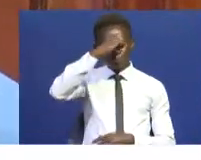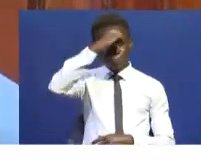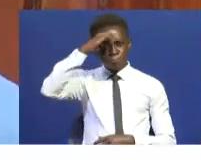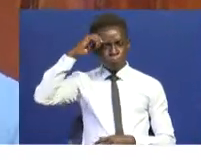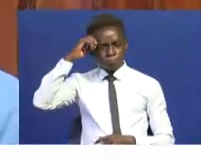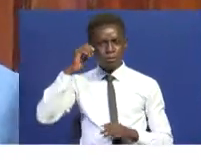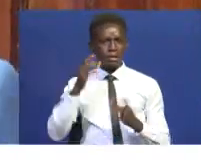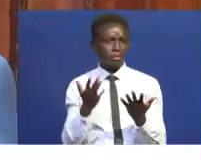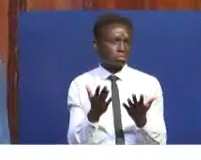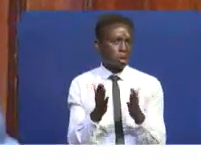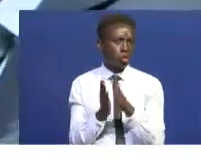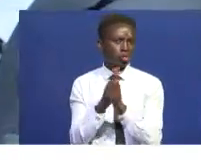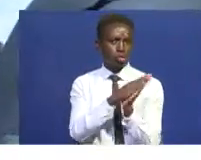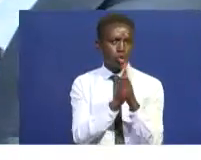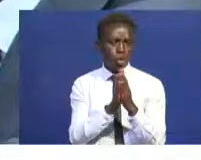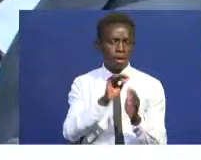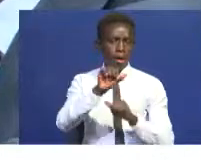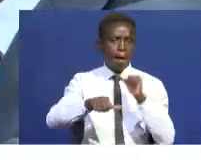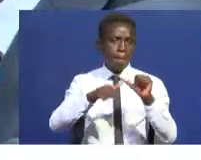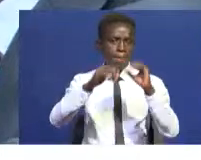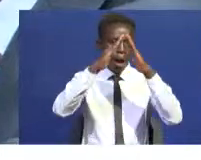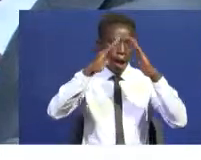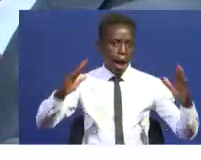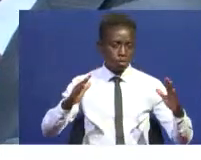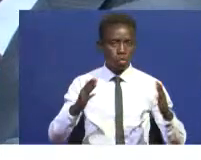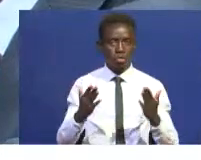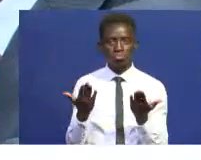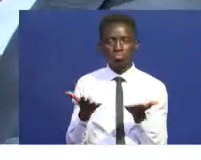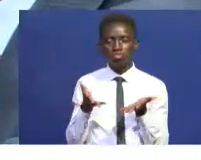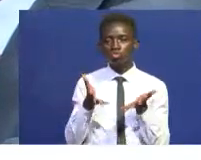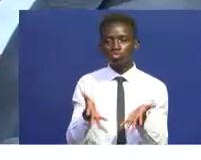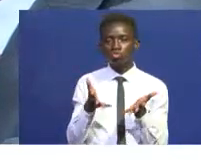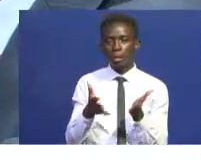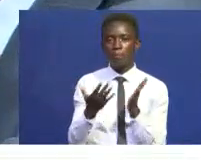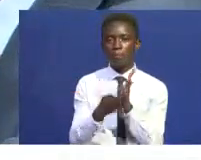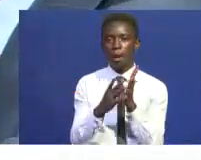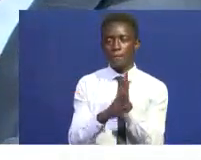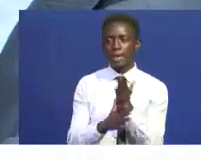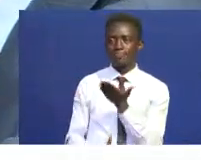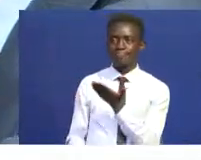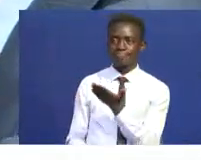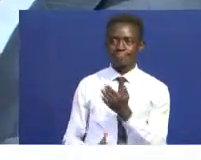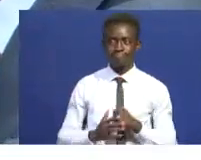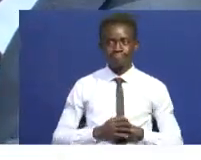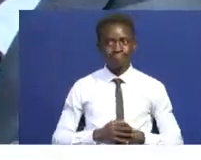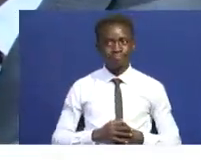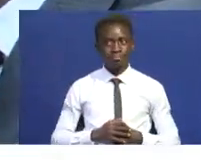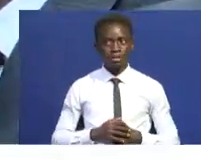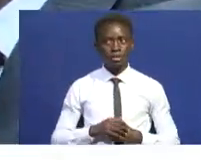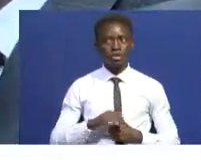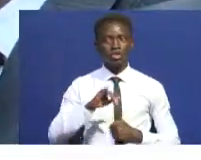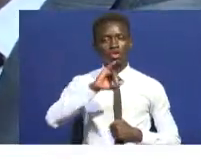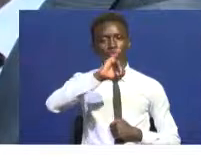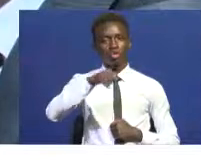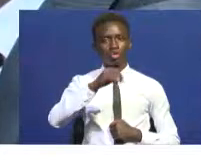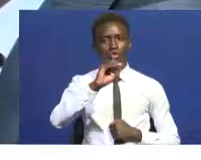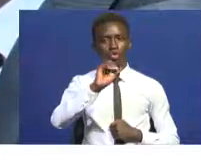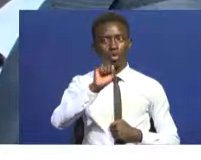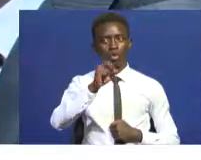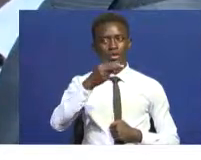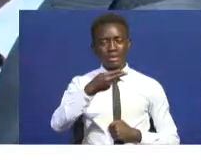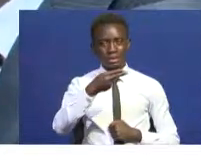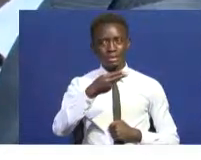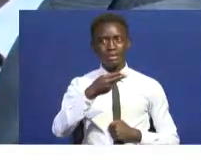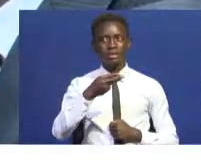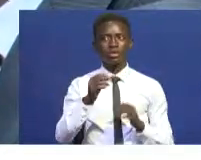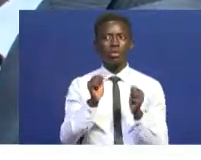shirika la kitaifa la nyumba. A recommendation to charge Josh Arthur Mangi and other persons was made in a matter